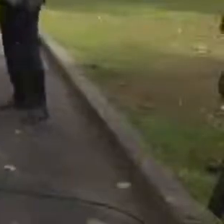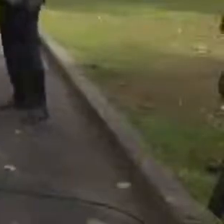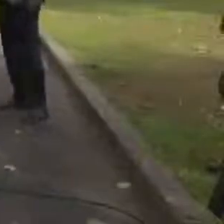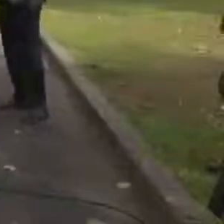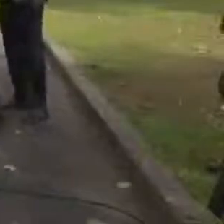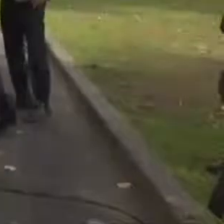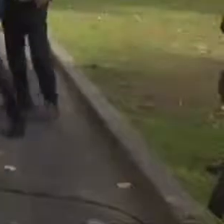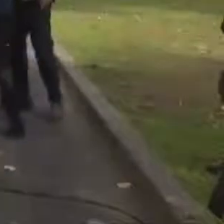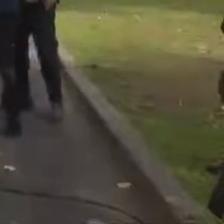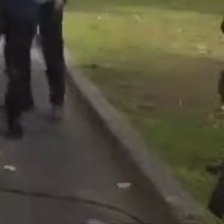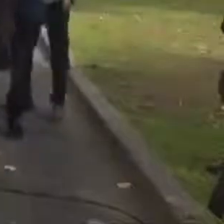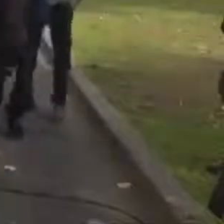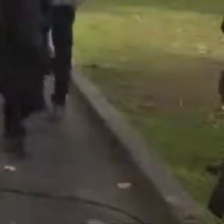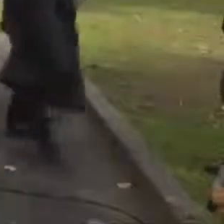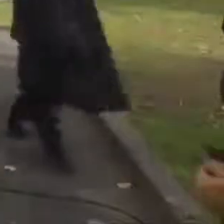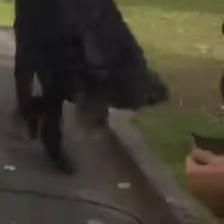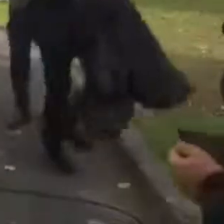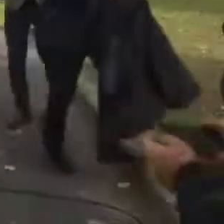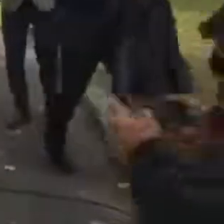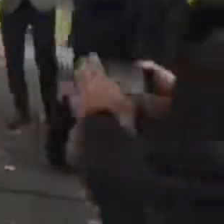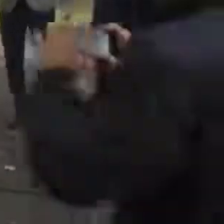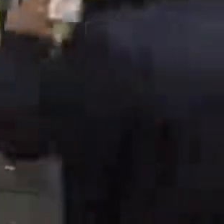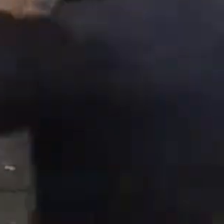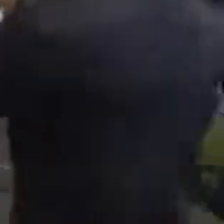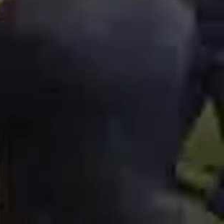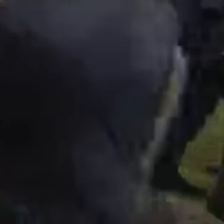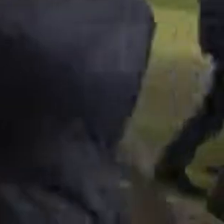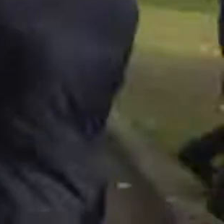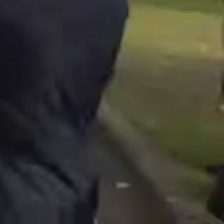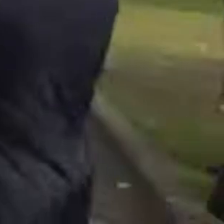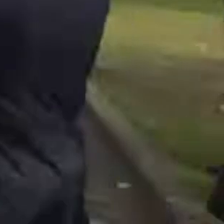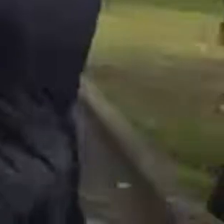passo indietro. Così magari prendiamo pure.